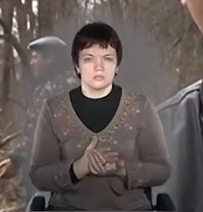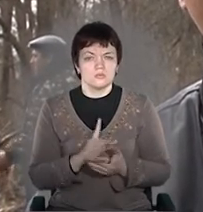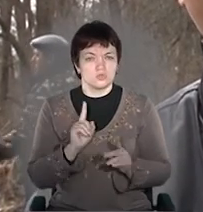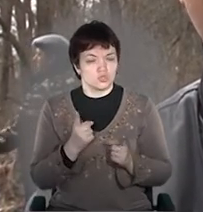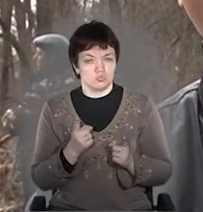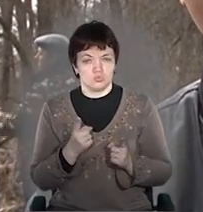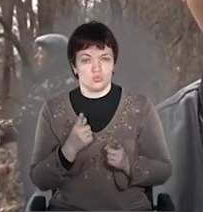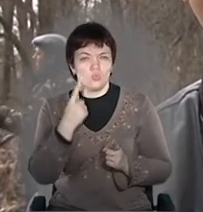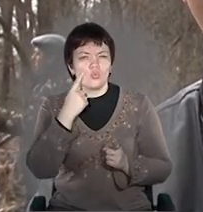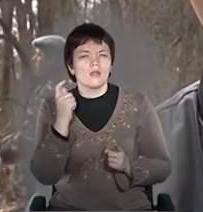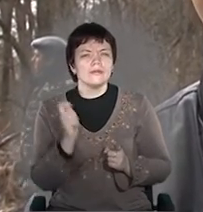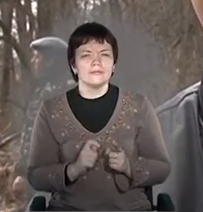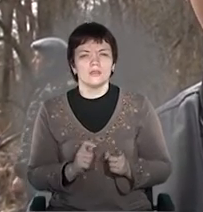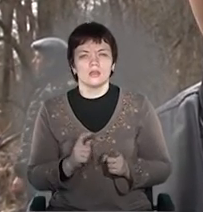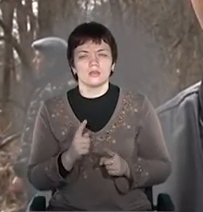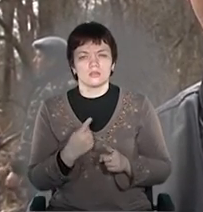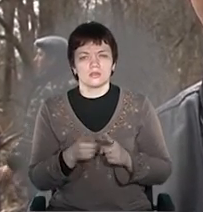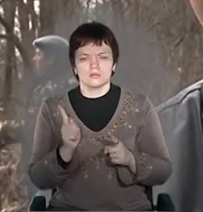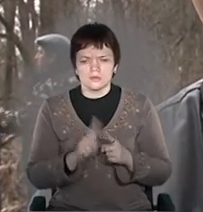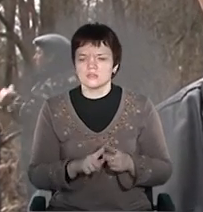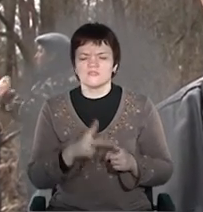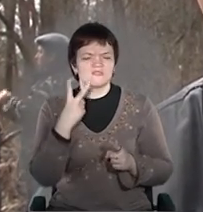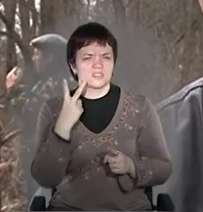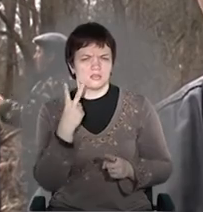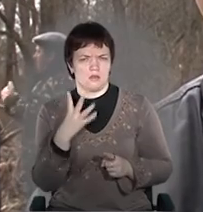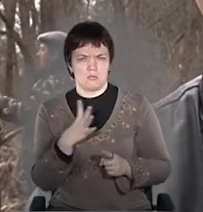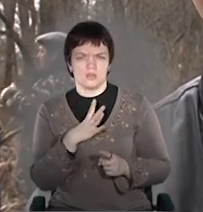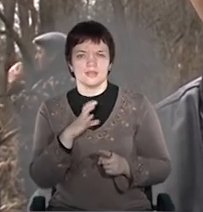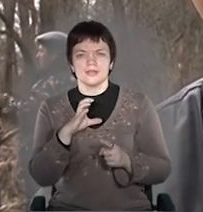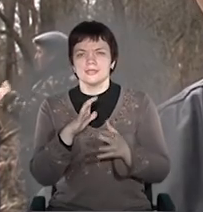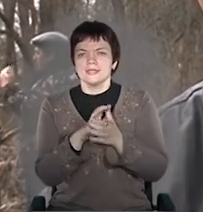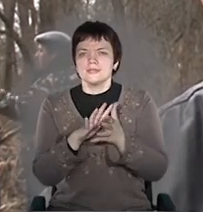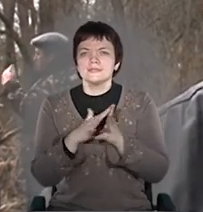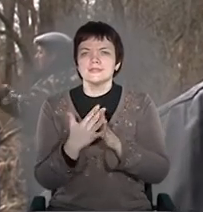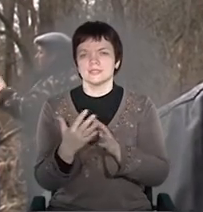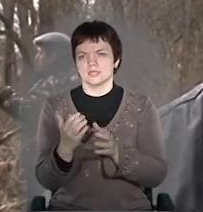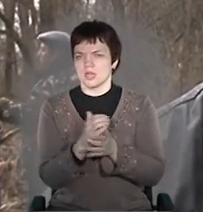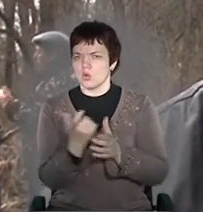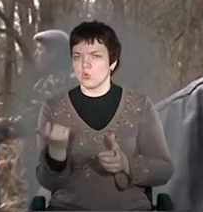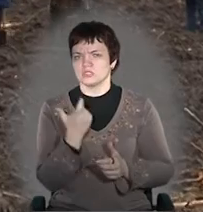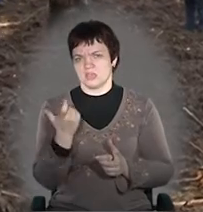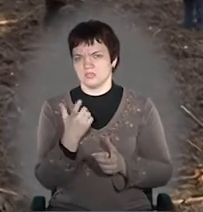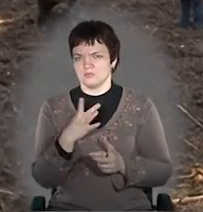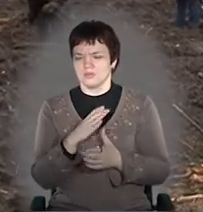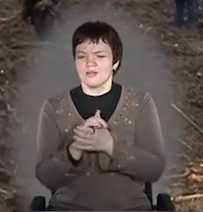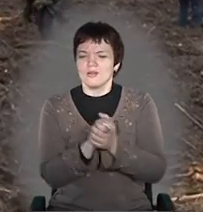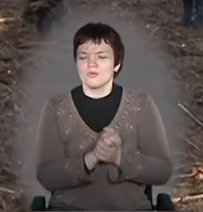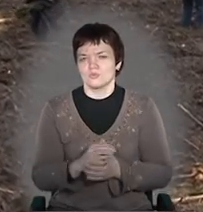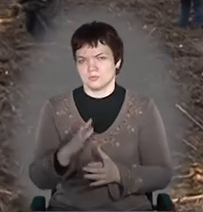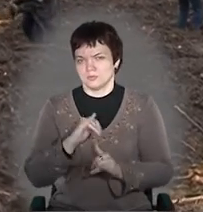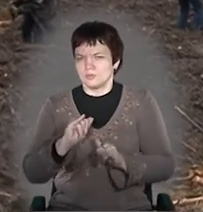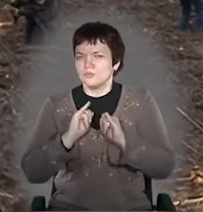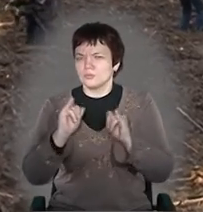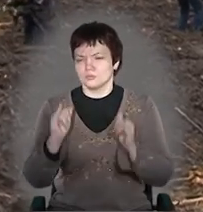ідея насамперед і полягає в тому, що Україна завжди була аграрною державою. І на